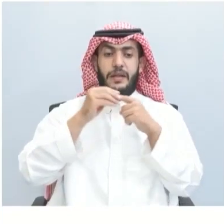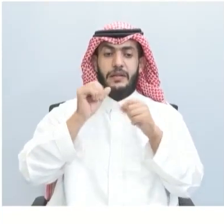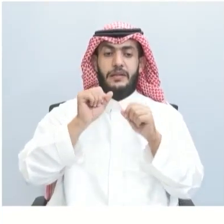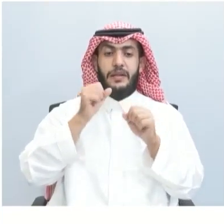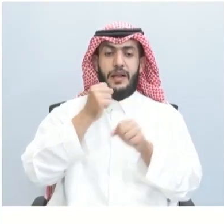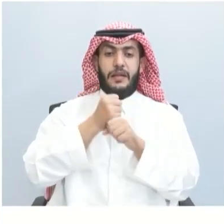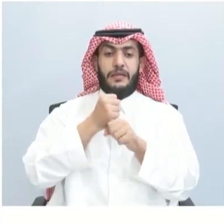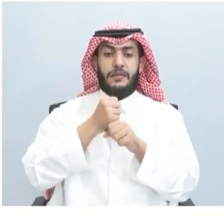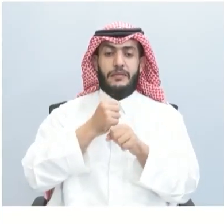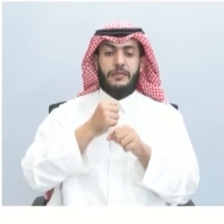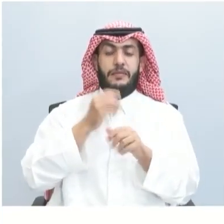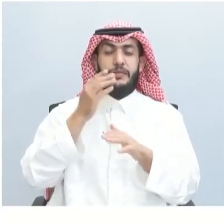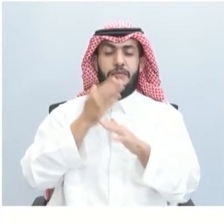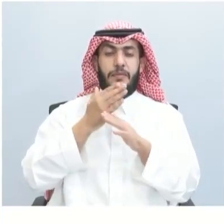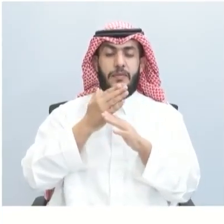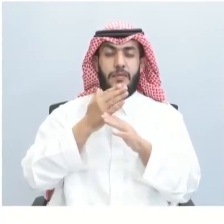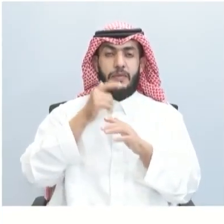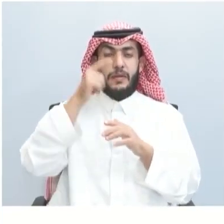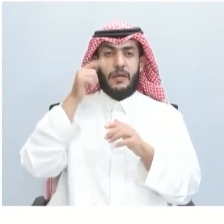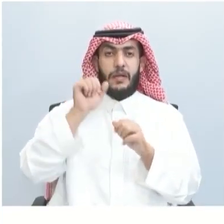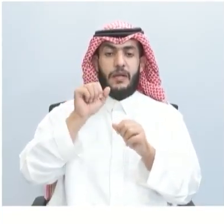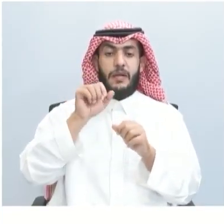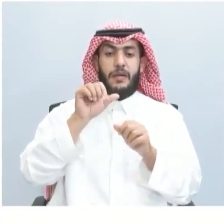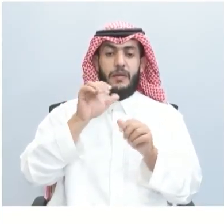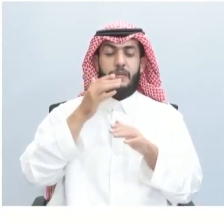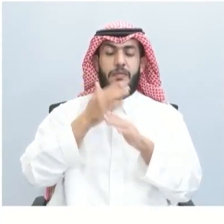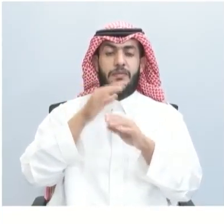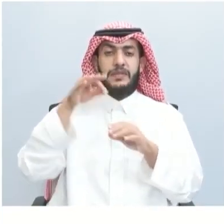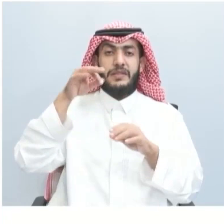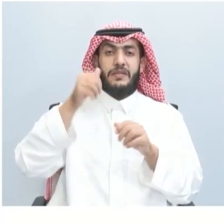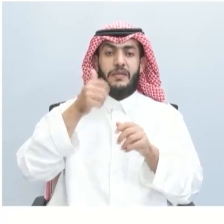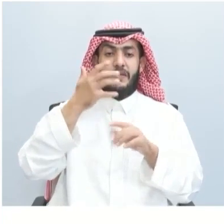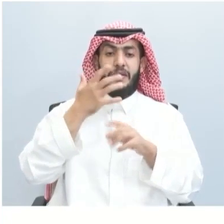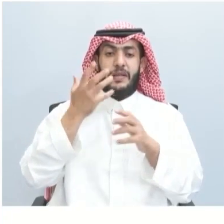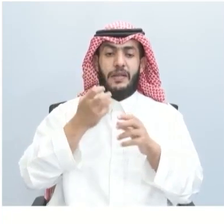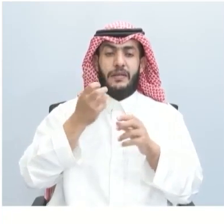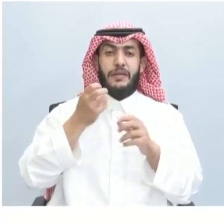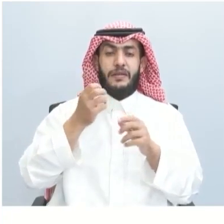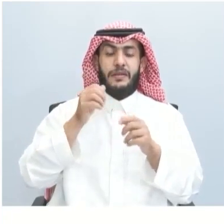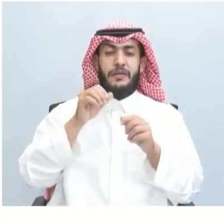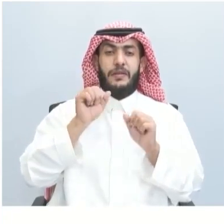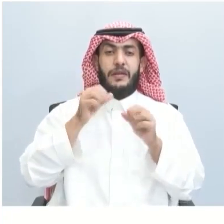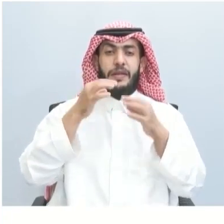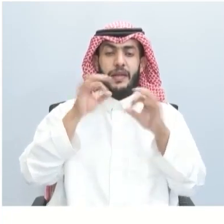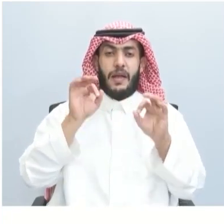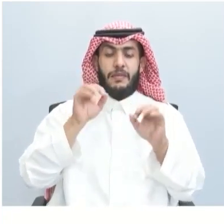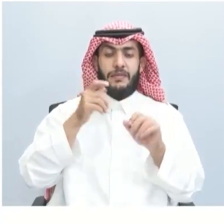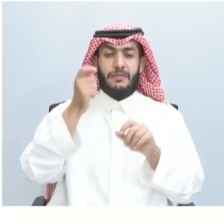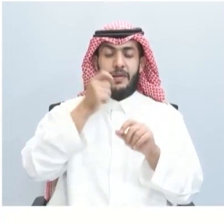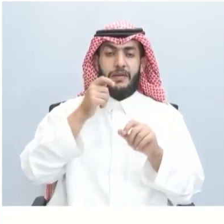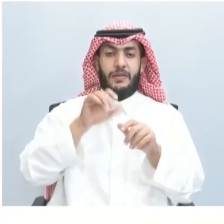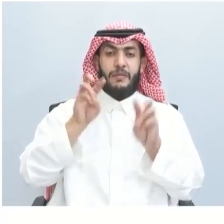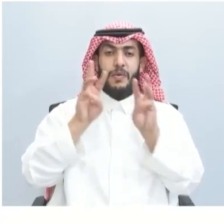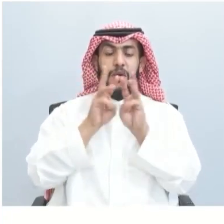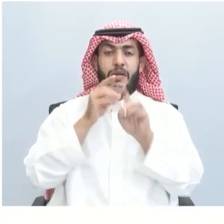جانب العميل حيث لا يعرض المحتوى حتى يتم تحميل الصفحه على المتصفح ولن يتمكن